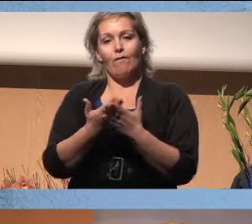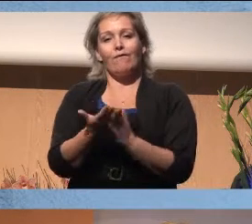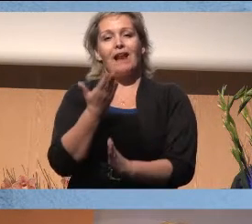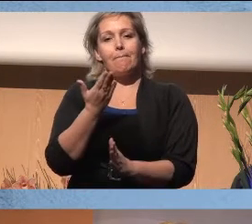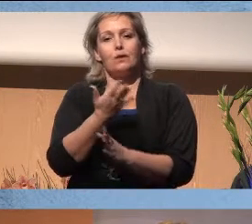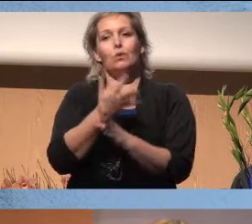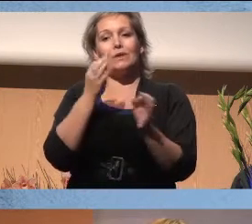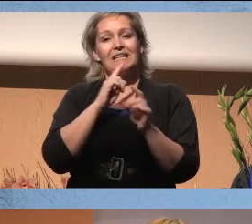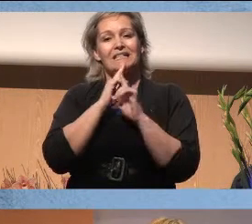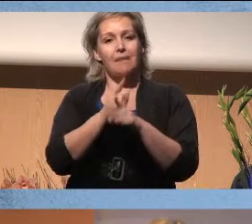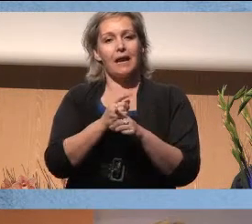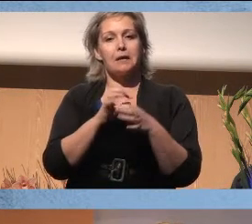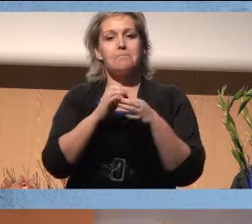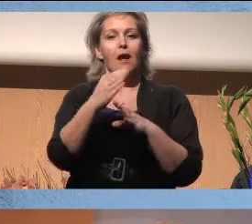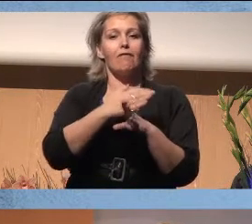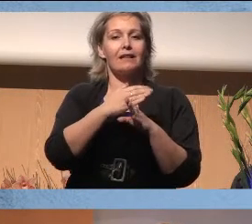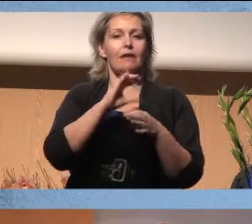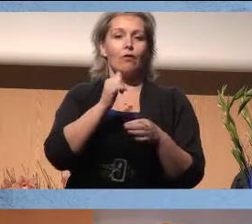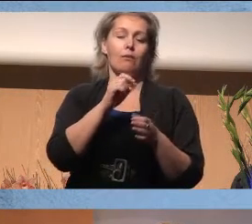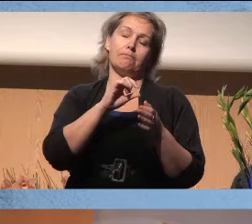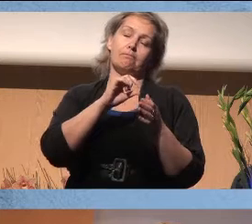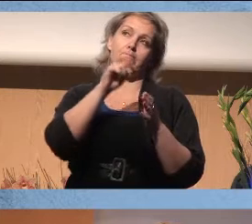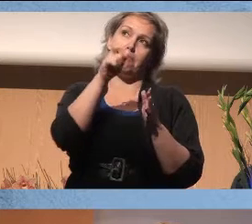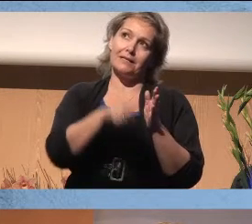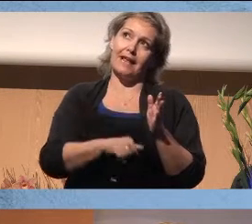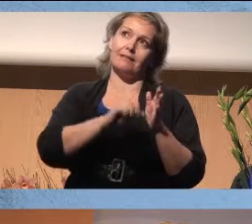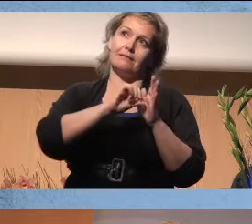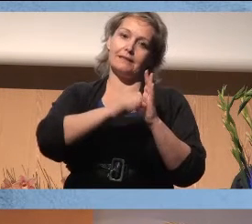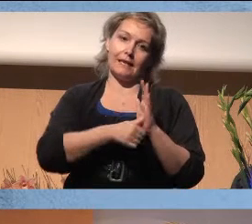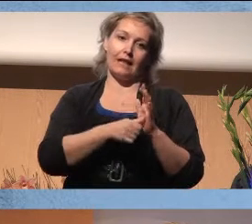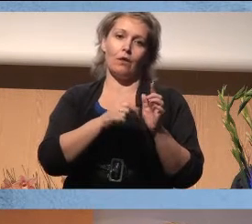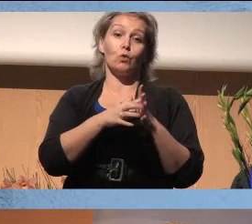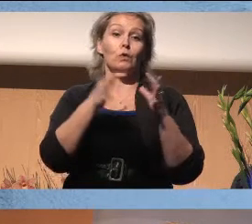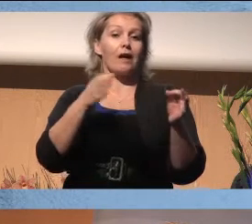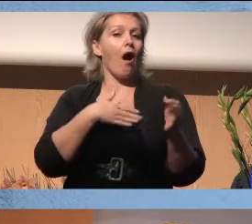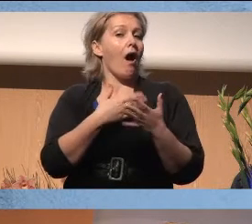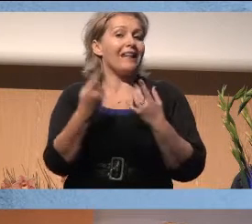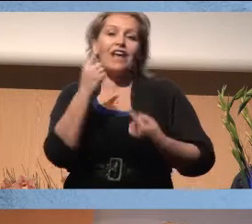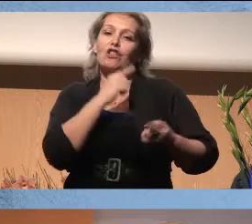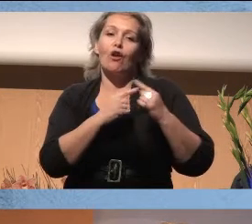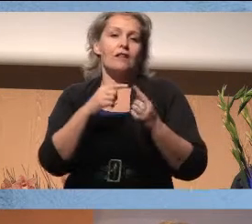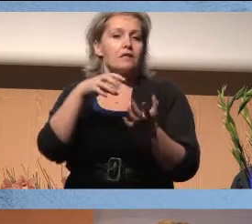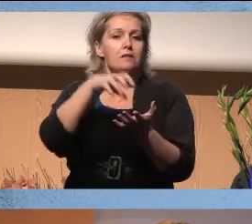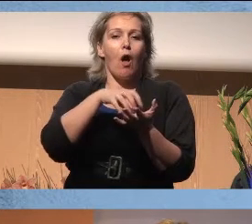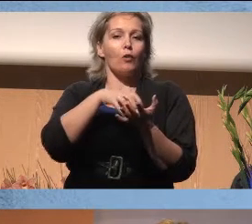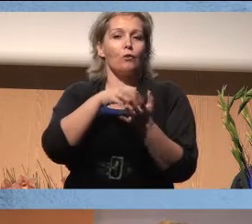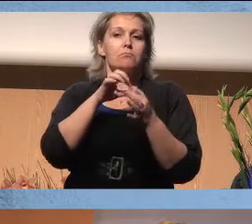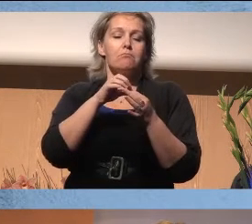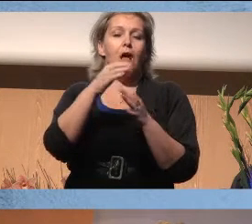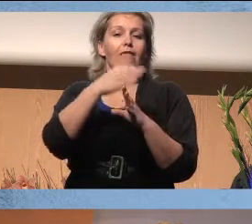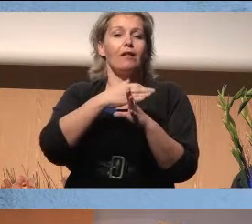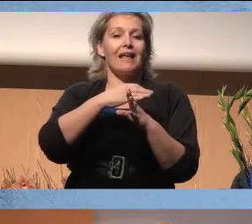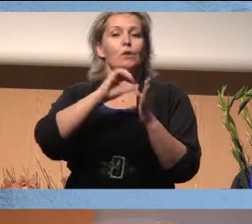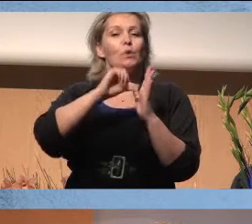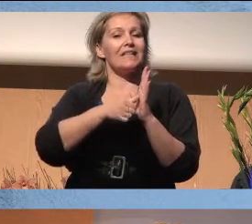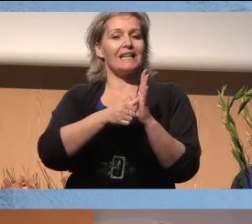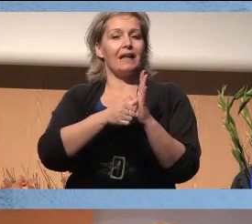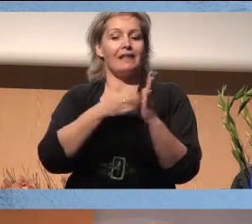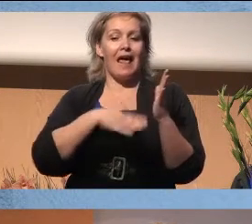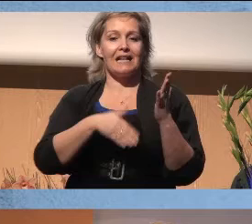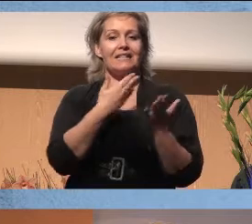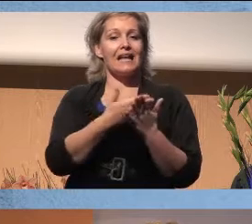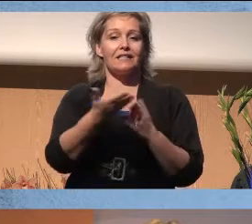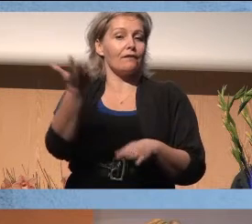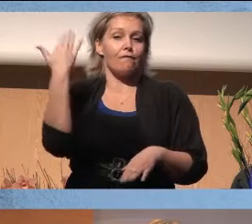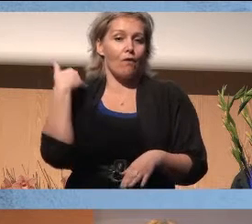årlig stortingsmelding om kvalitet og pasientsikkerhet. For Stortinget har ikke drøftet status for kvalitet og sikkerhet i helsetjenesten